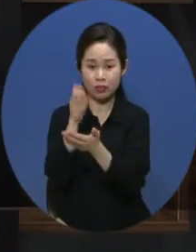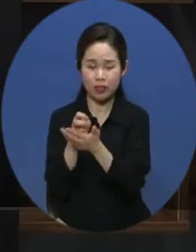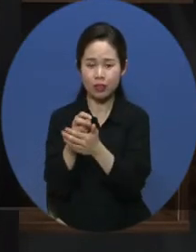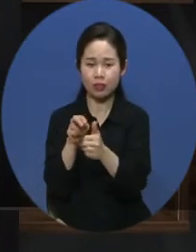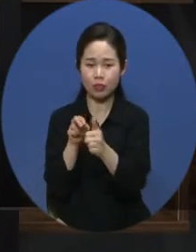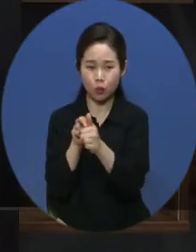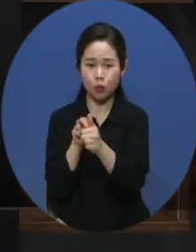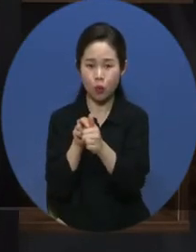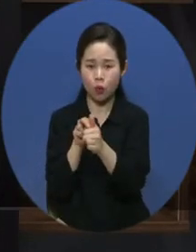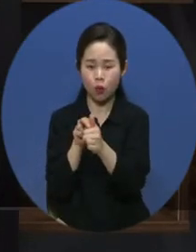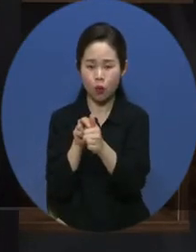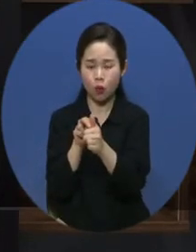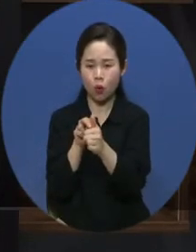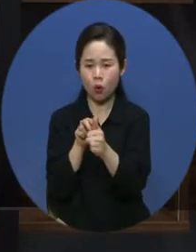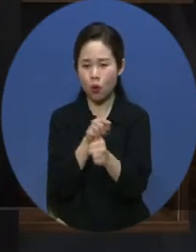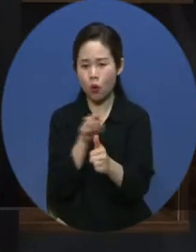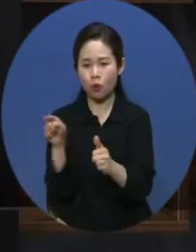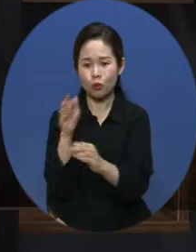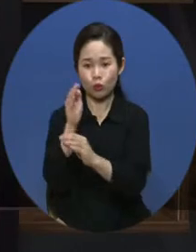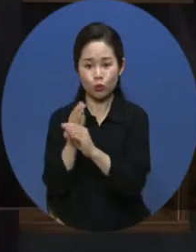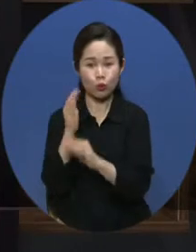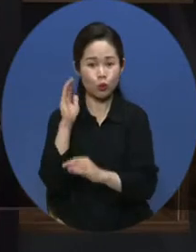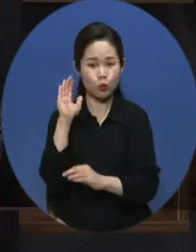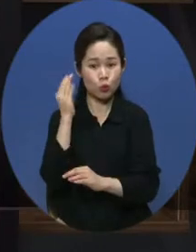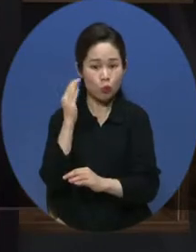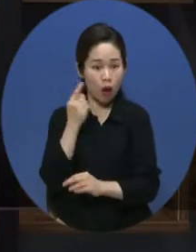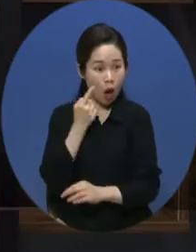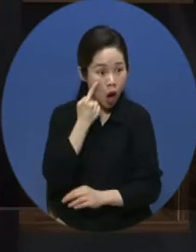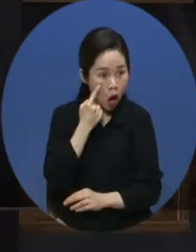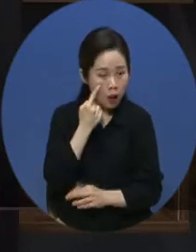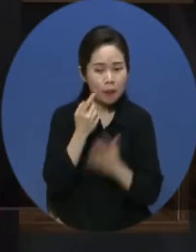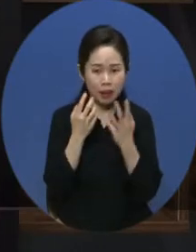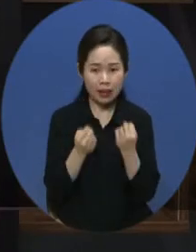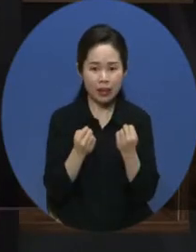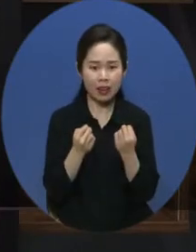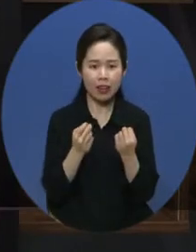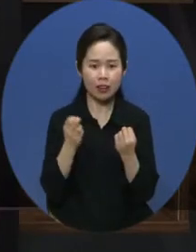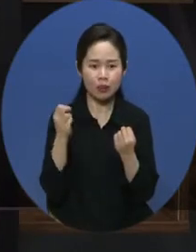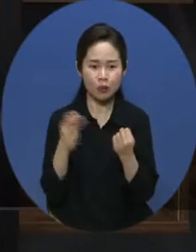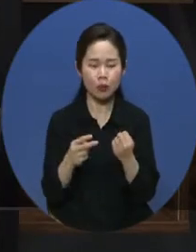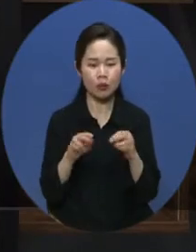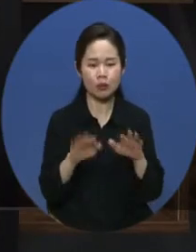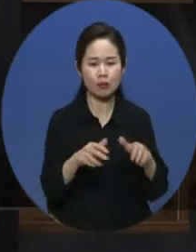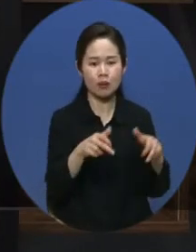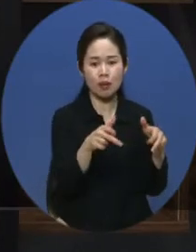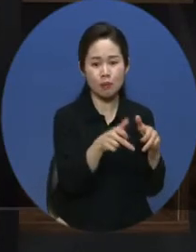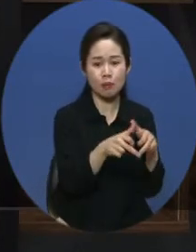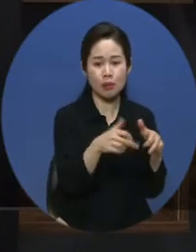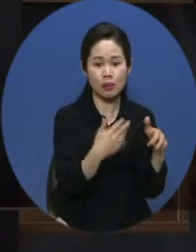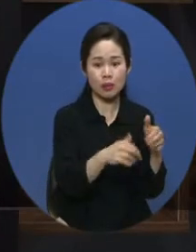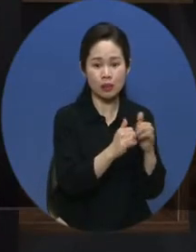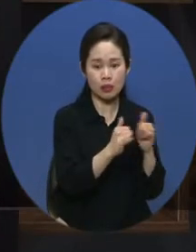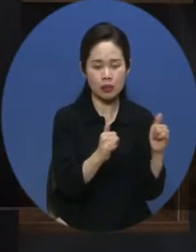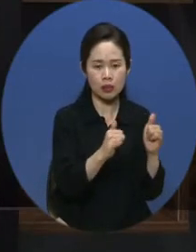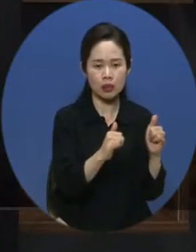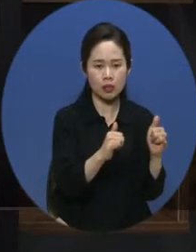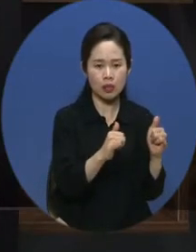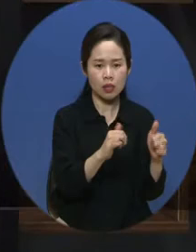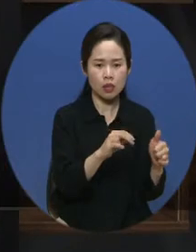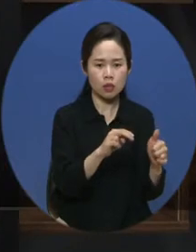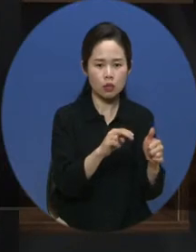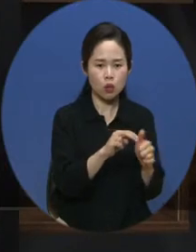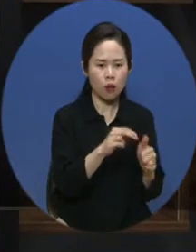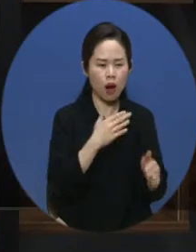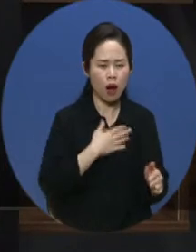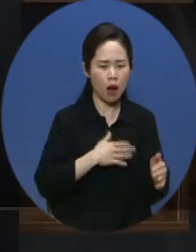중에서 가장 이슈가 되고 있고 현재 비장애인들에게 가장 잘 알려져 있는 정보들